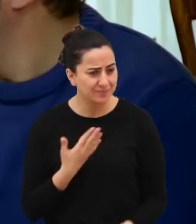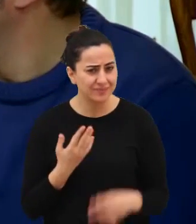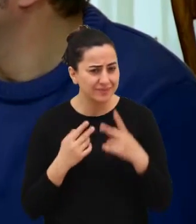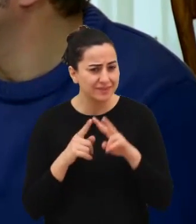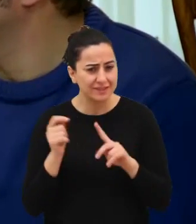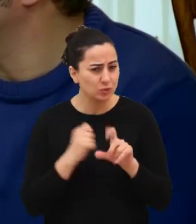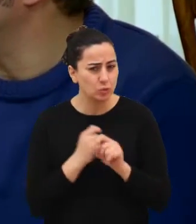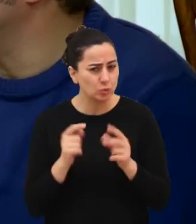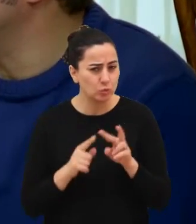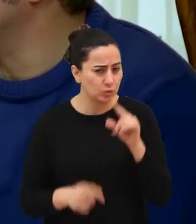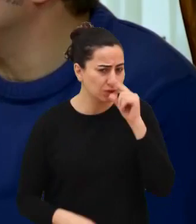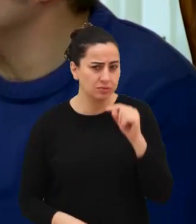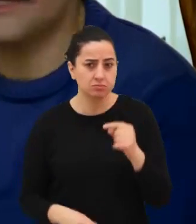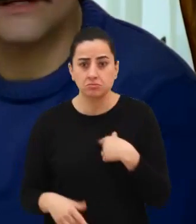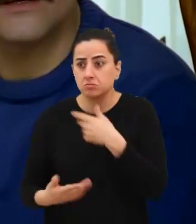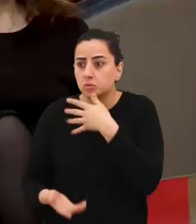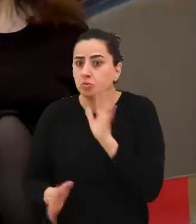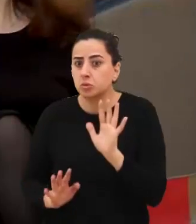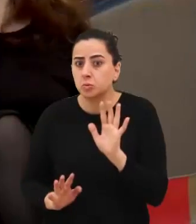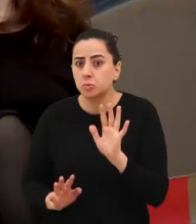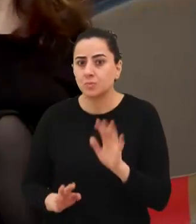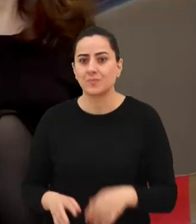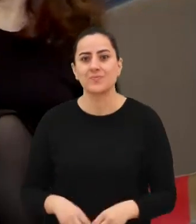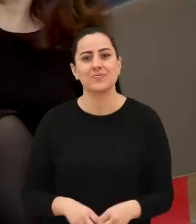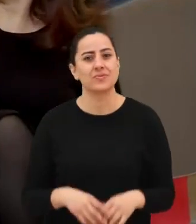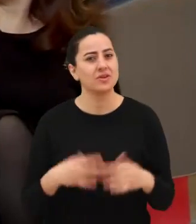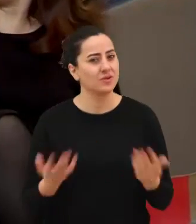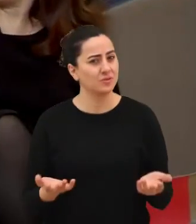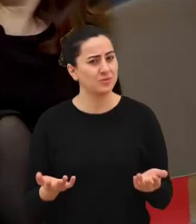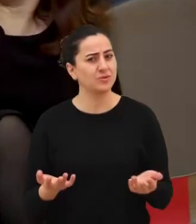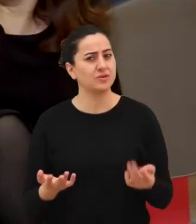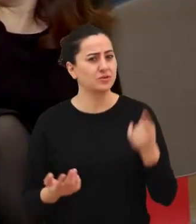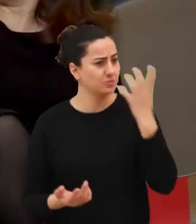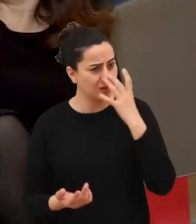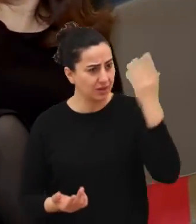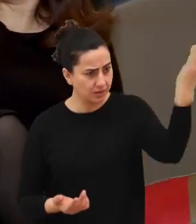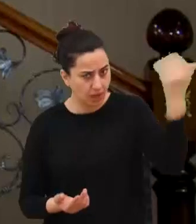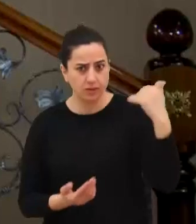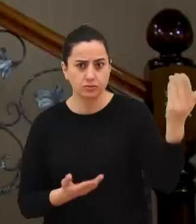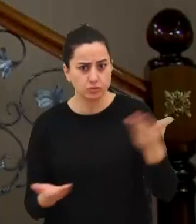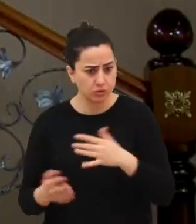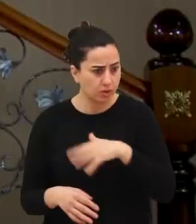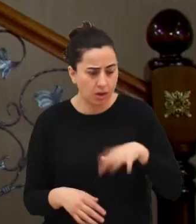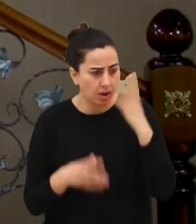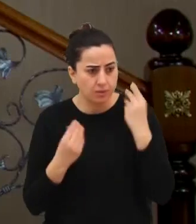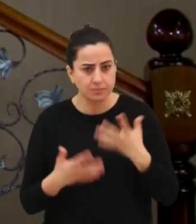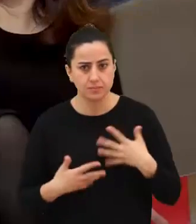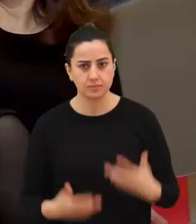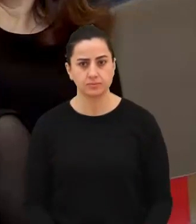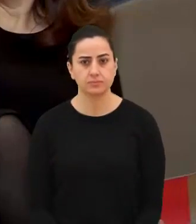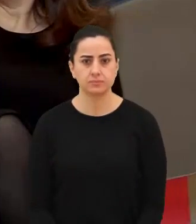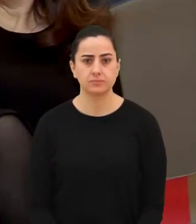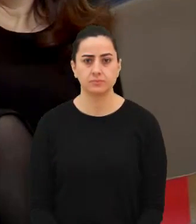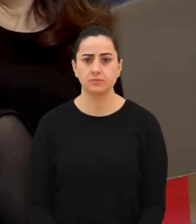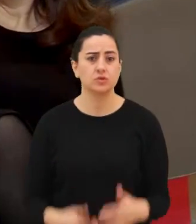Hanım? Vallahi bilmiyorum ki. Ay Şükrü Efendi, öyle duracağını çağır da gelsin hepimiz anlayalım kim olduğunu.